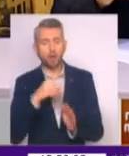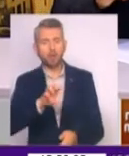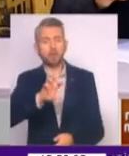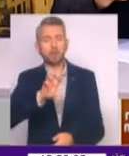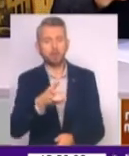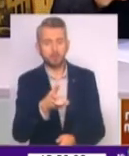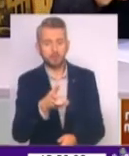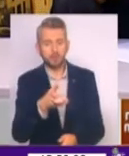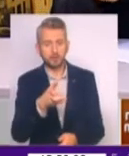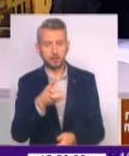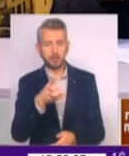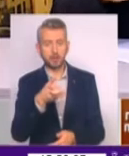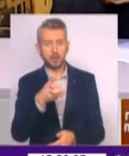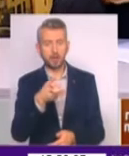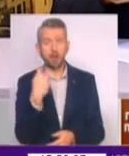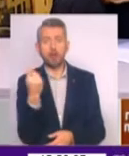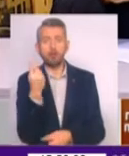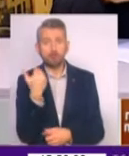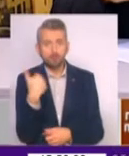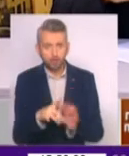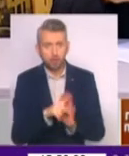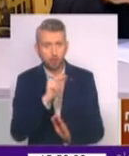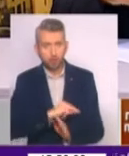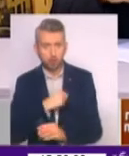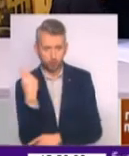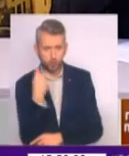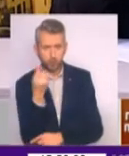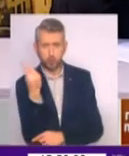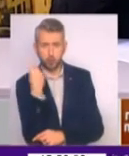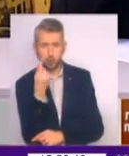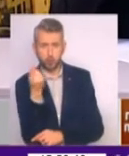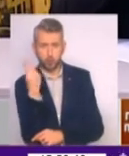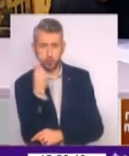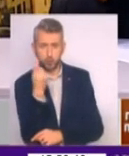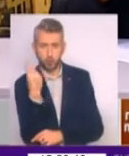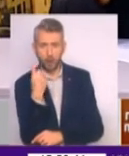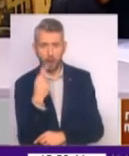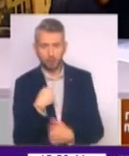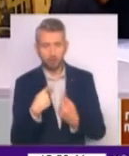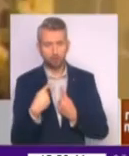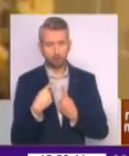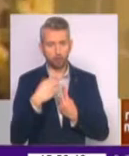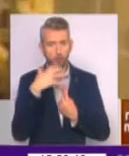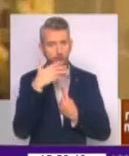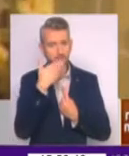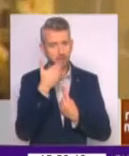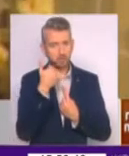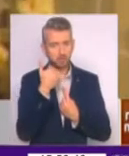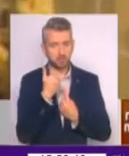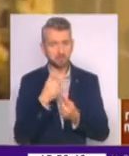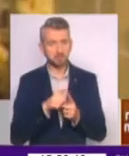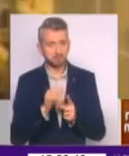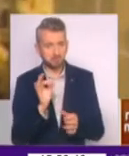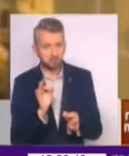відкручуємо кран гарячої води, лічильник вже почав працювати. Звичайно. Так? І я, ну, по-перше, злочинно, що ми природній